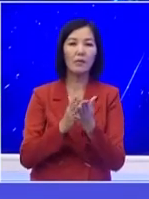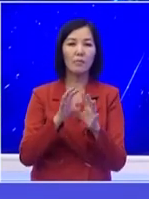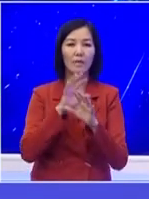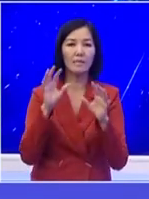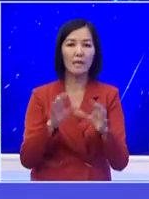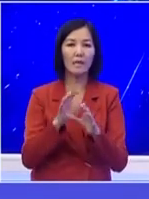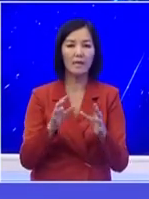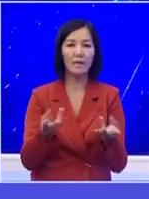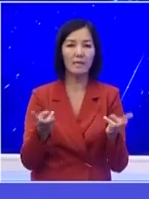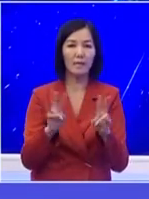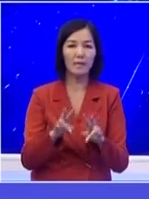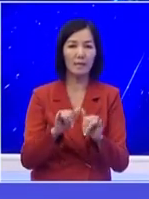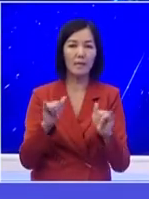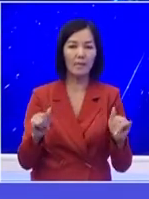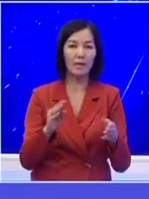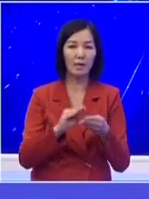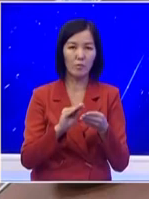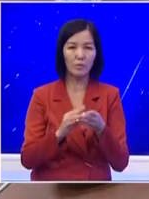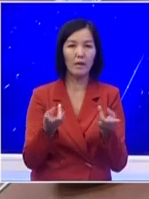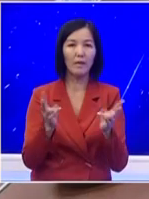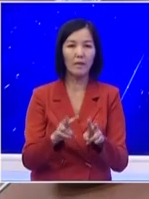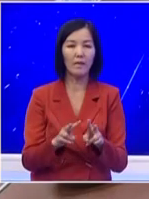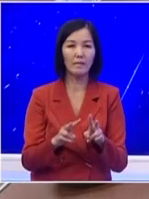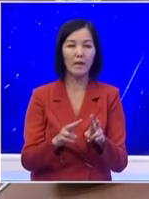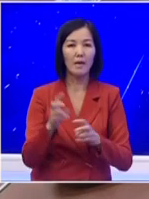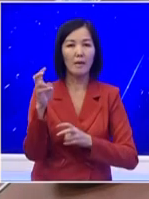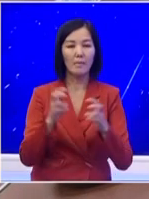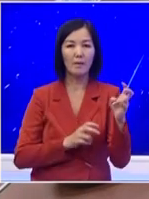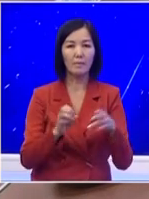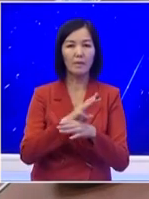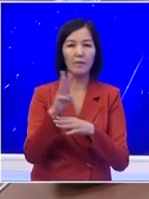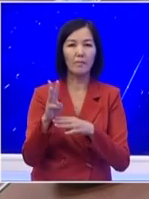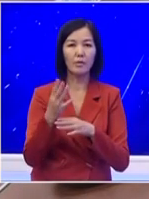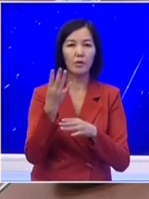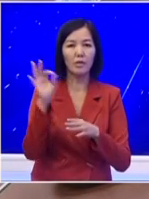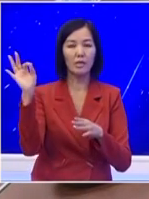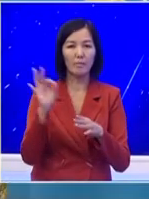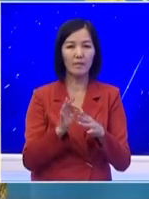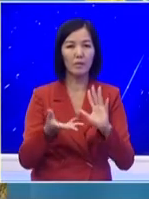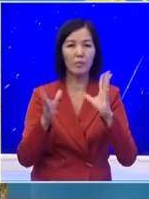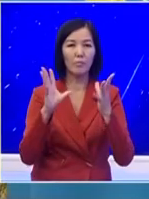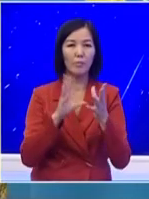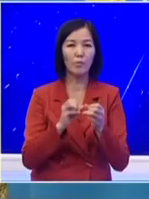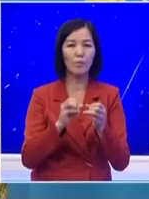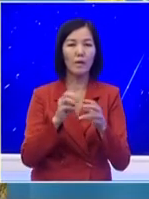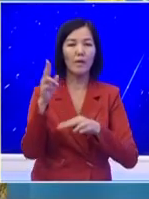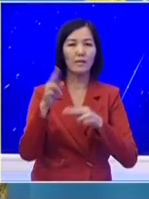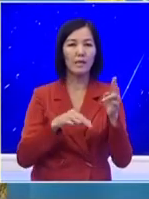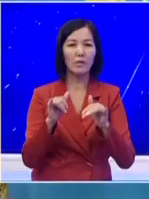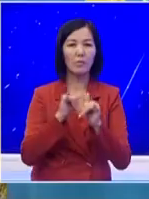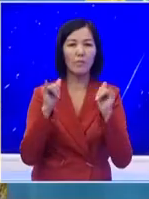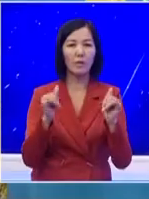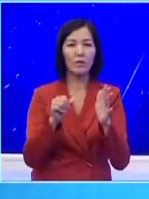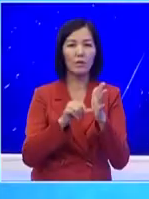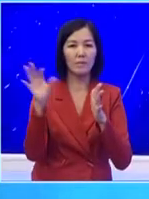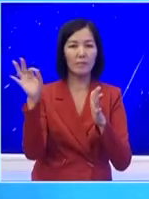сохраняется положительная динамика роста. В обрабатывающей промышленности обеспечен рост почти на 4%. Объемы строительства увеличились